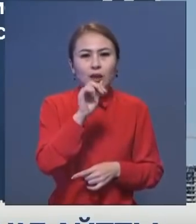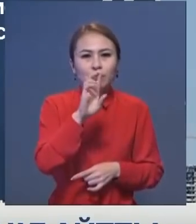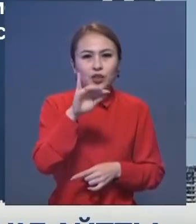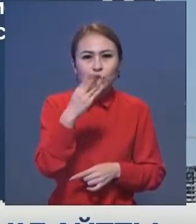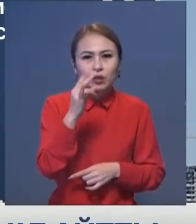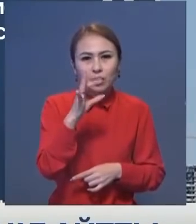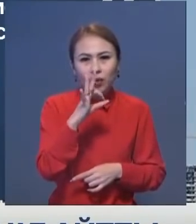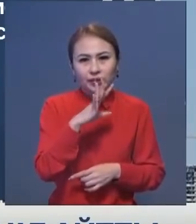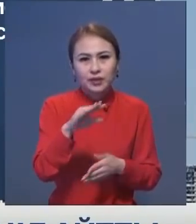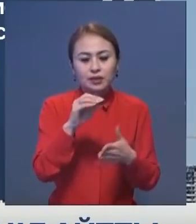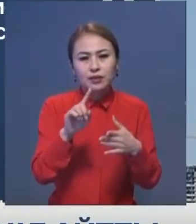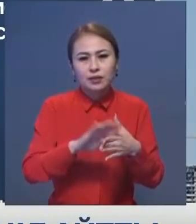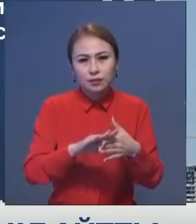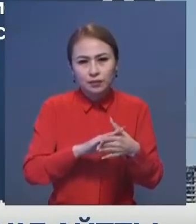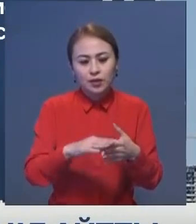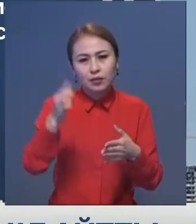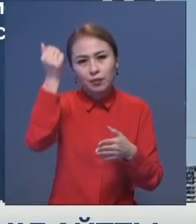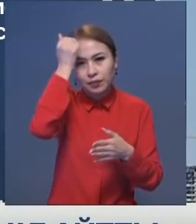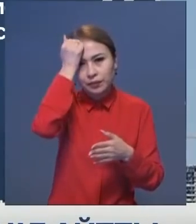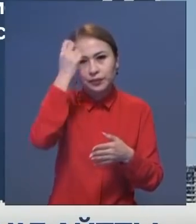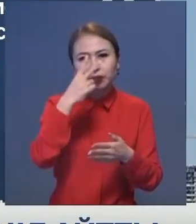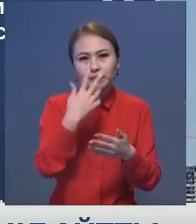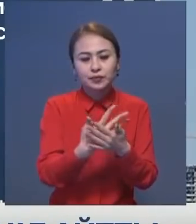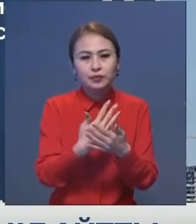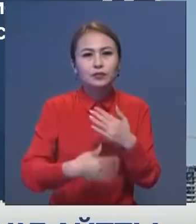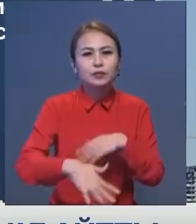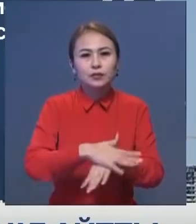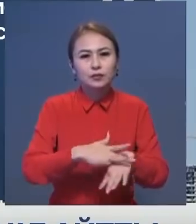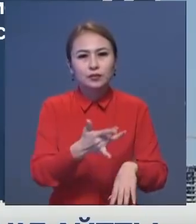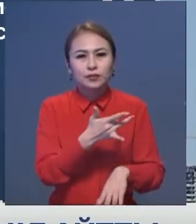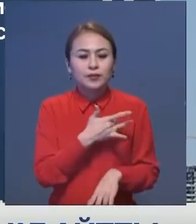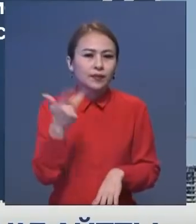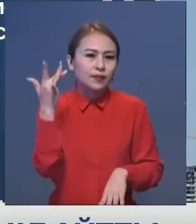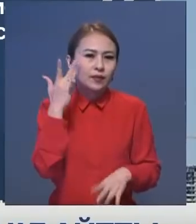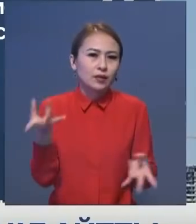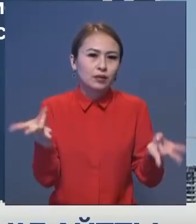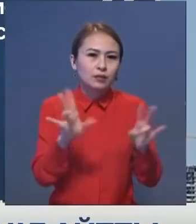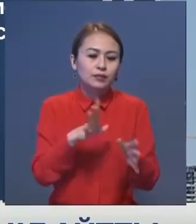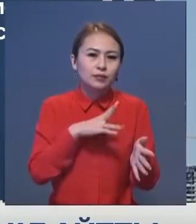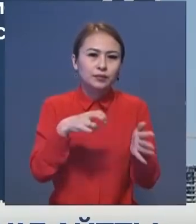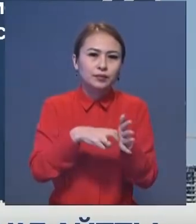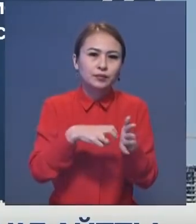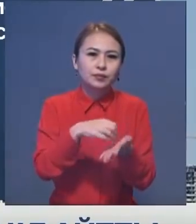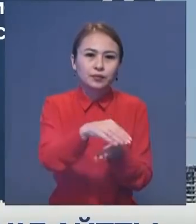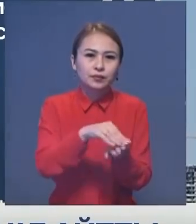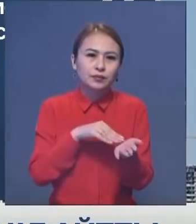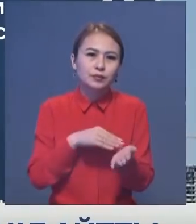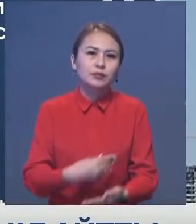Қабдеш Жұмаділовтың есімі мен жарқын бейнесі халқымыздың жүрегінде мәңгі сақталады делінген